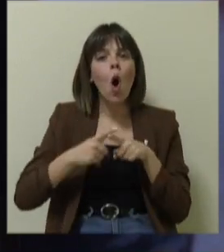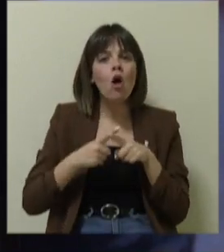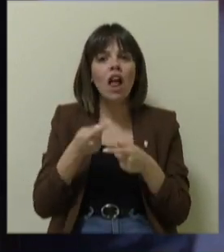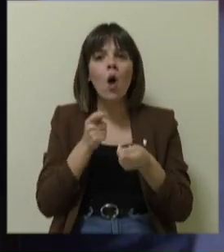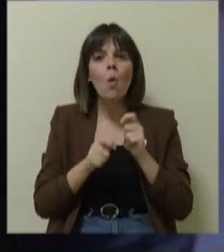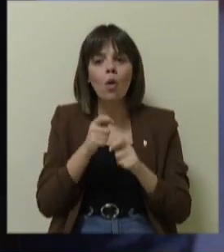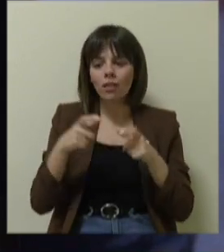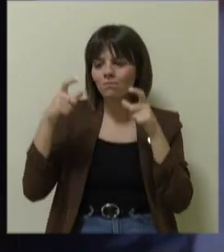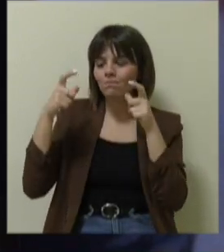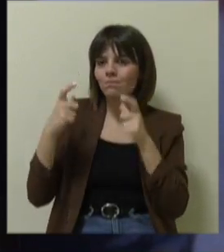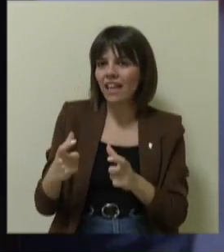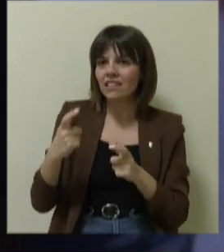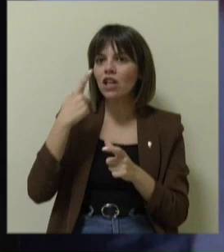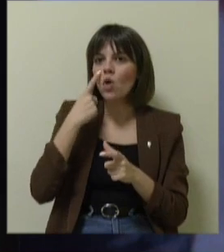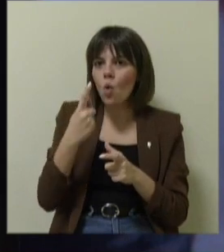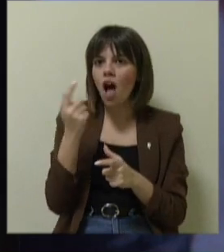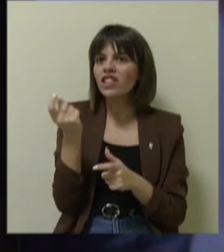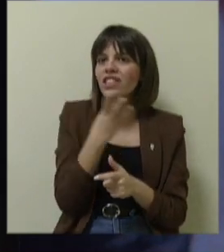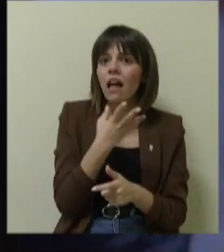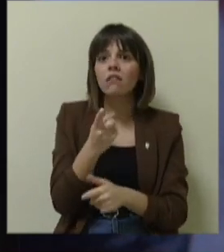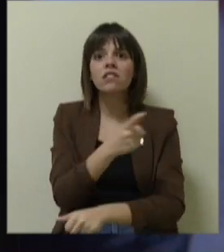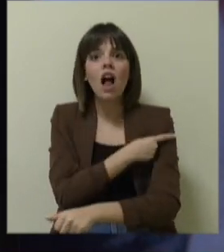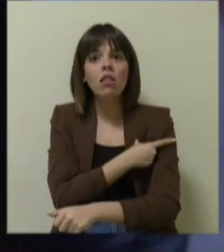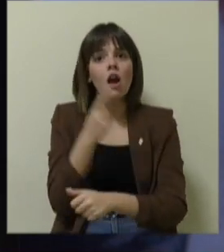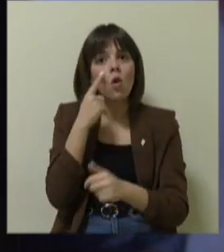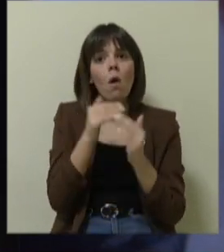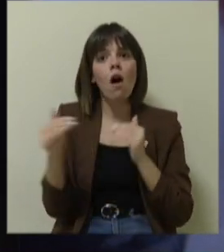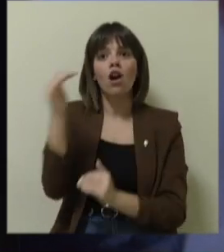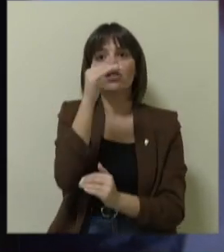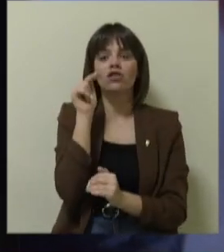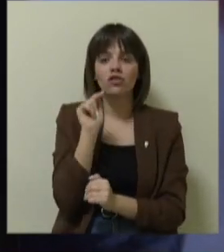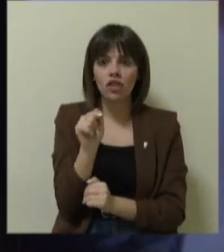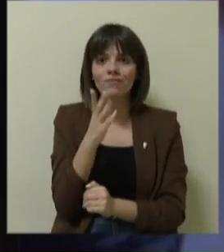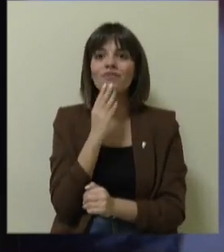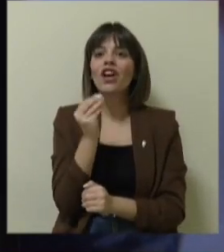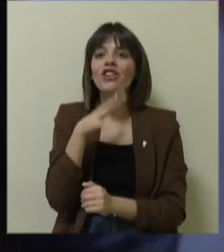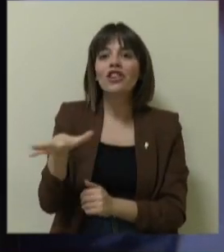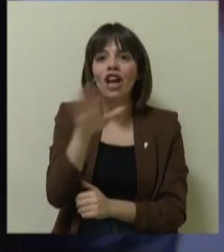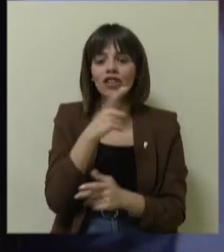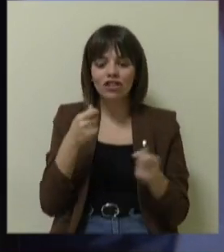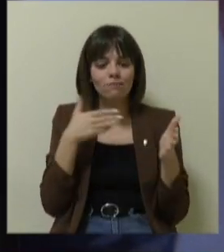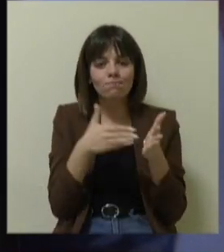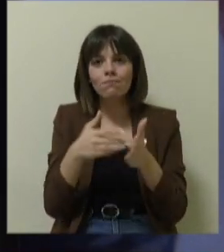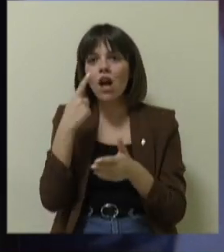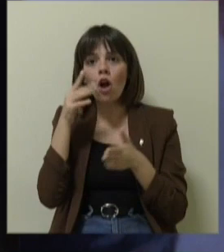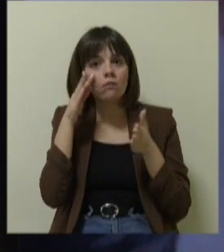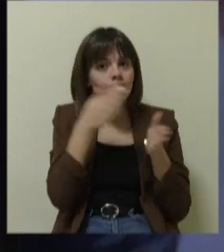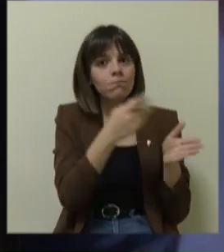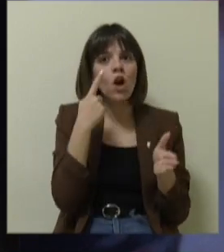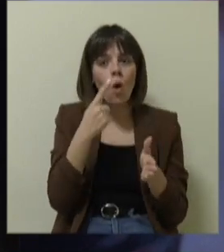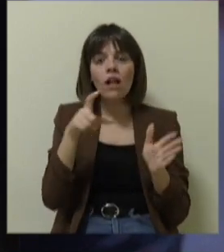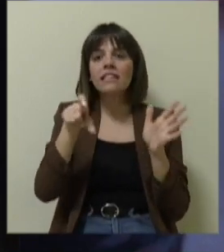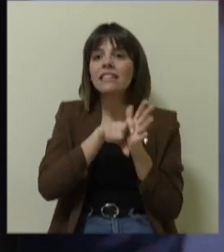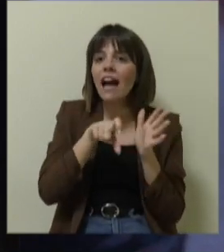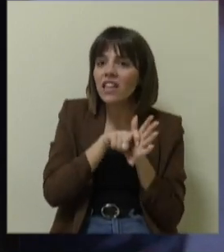kullanım tesislerinin sayısını ve niteliklerini artıracağız. Gençlerin istihdamına yönelik